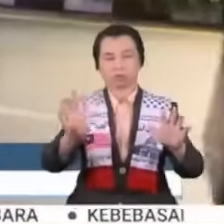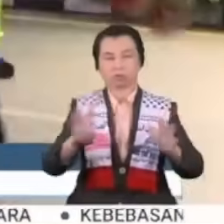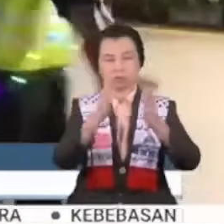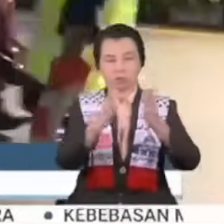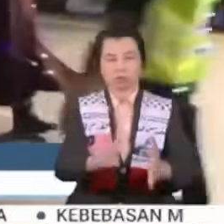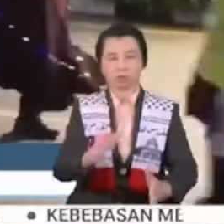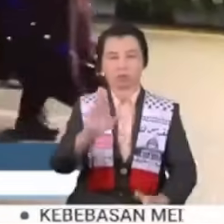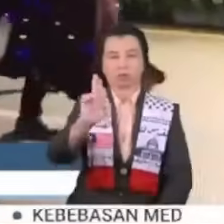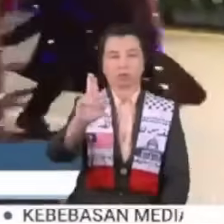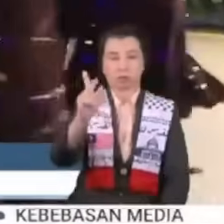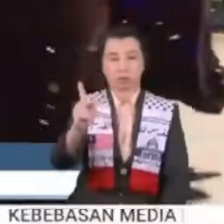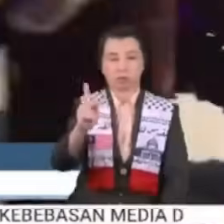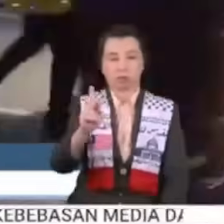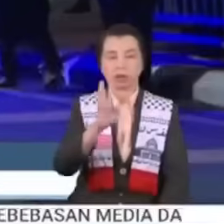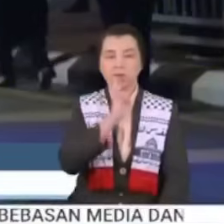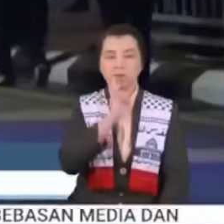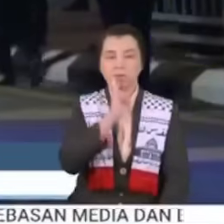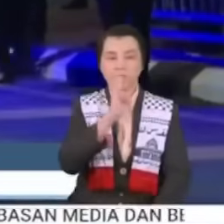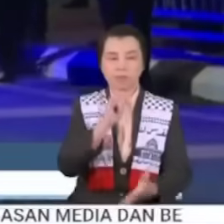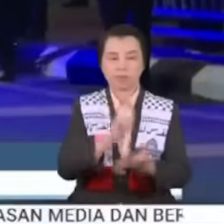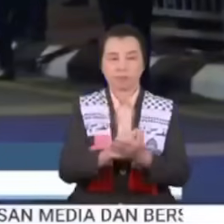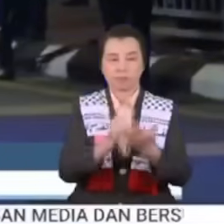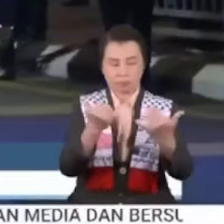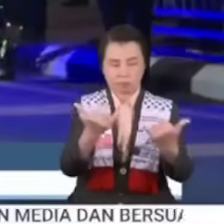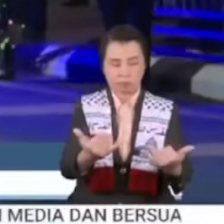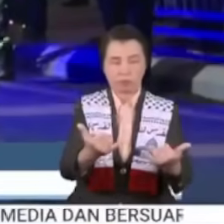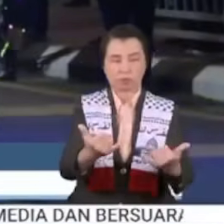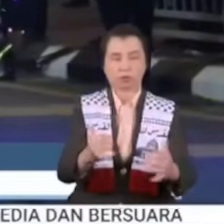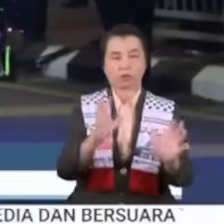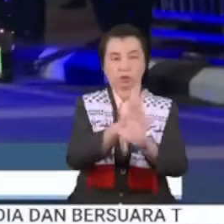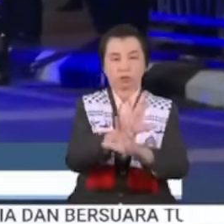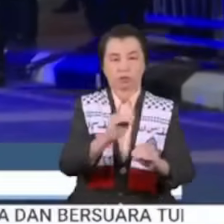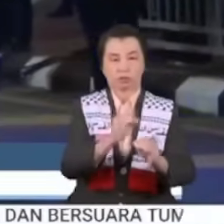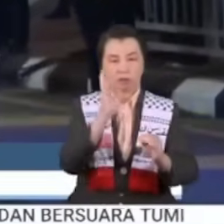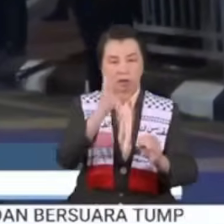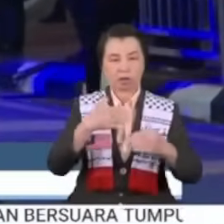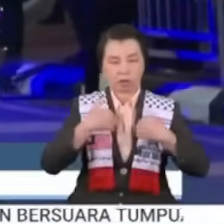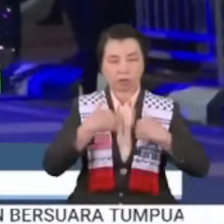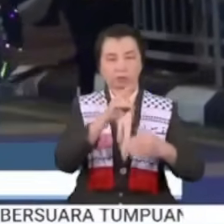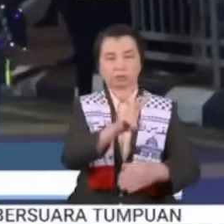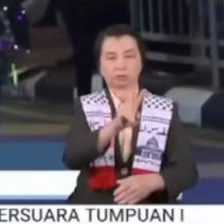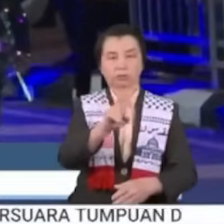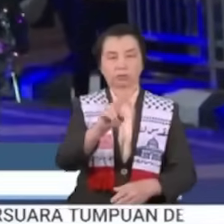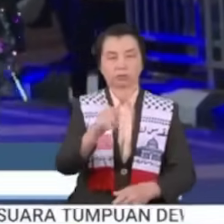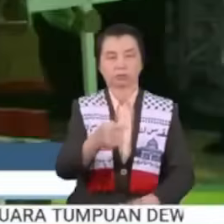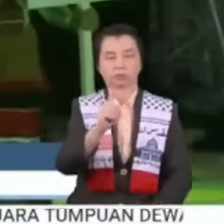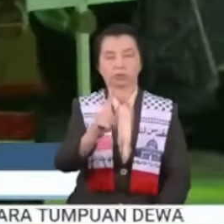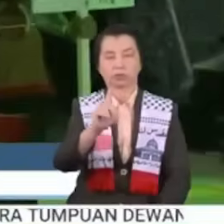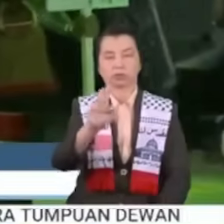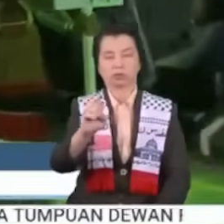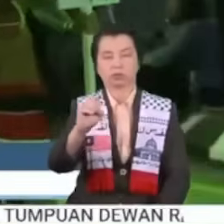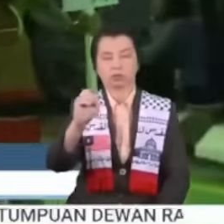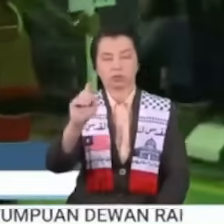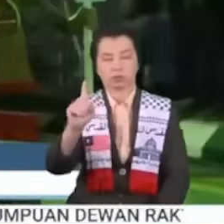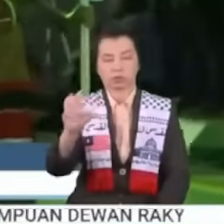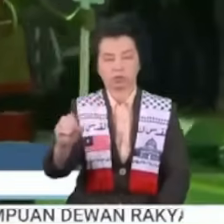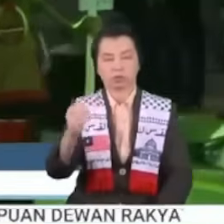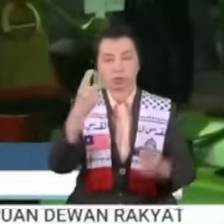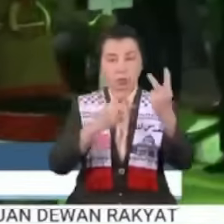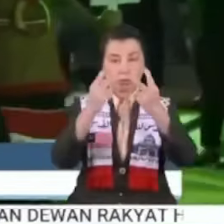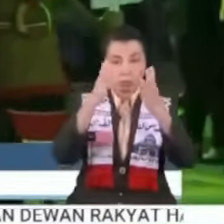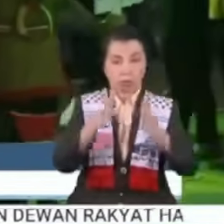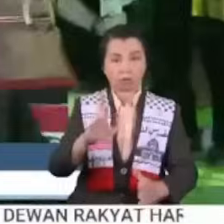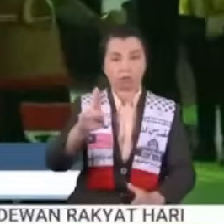Pelawat UK tambahannya berdasarkan tren semasa Sarawak dijangka menerima 25,110 kemasukan Pelawat